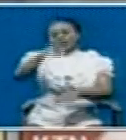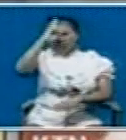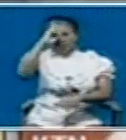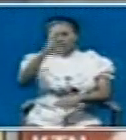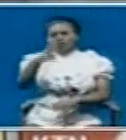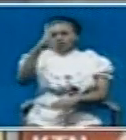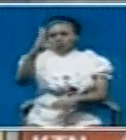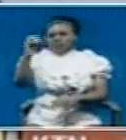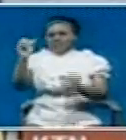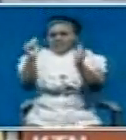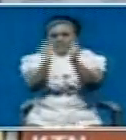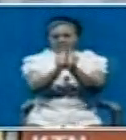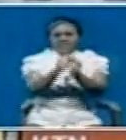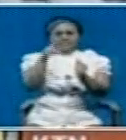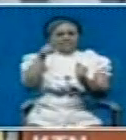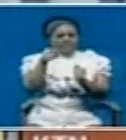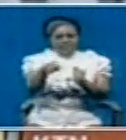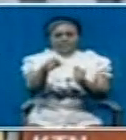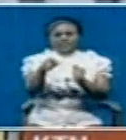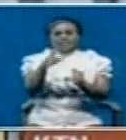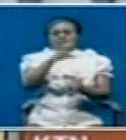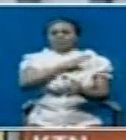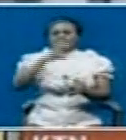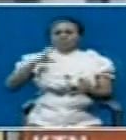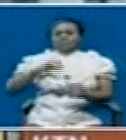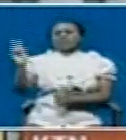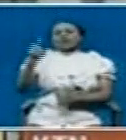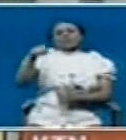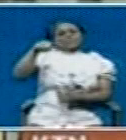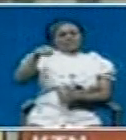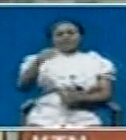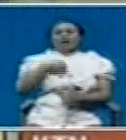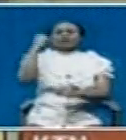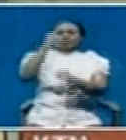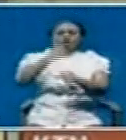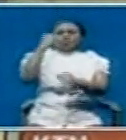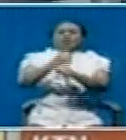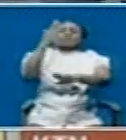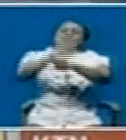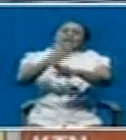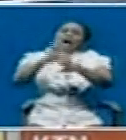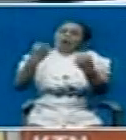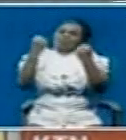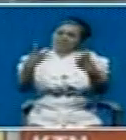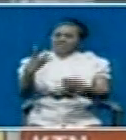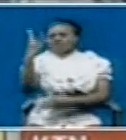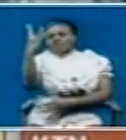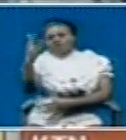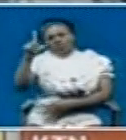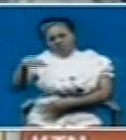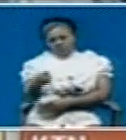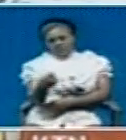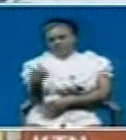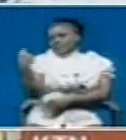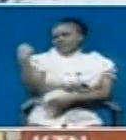mwaka 2010, lililokuwa baraza la Nairobi liligundua kuwa na wafanyikazi hewa 4,000. Na